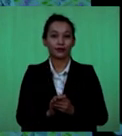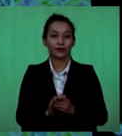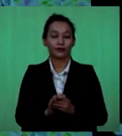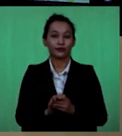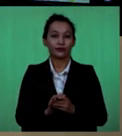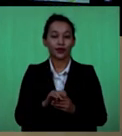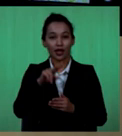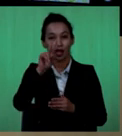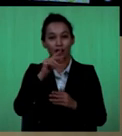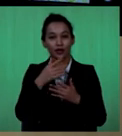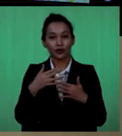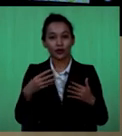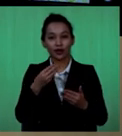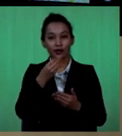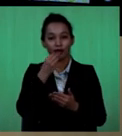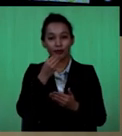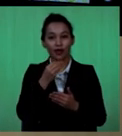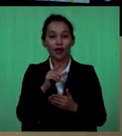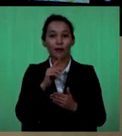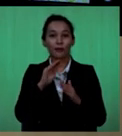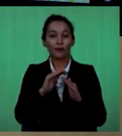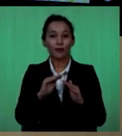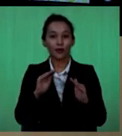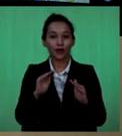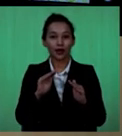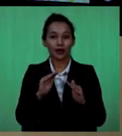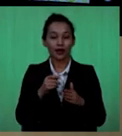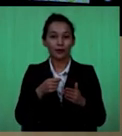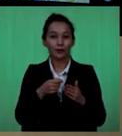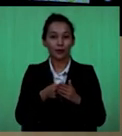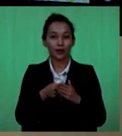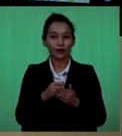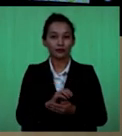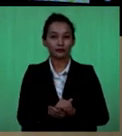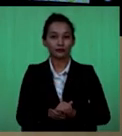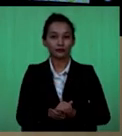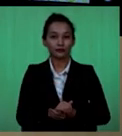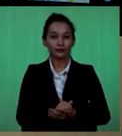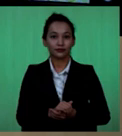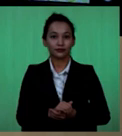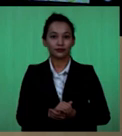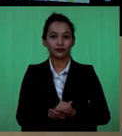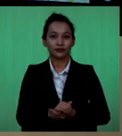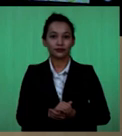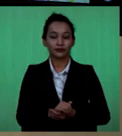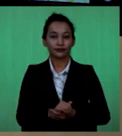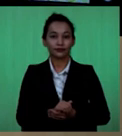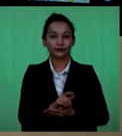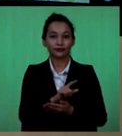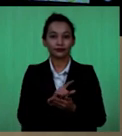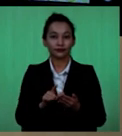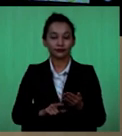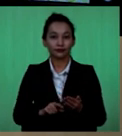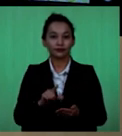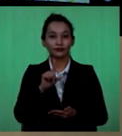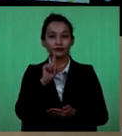yeb, o'z polaponlarini ham hasharotlar orqali oziqlantiradi. Demak, she'rdan